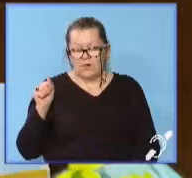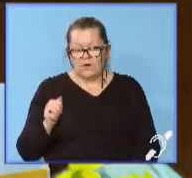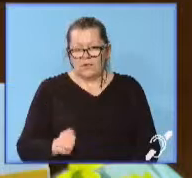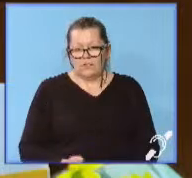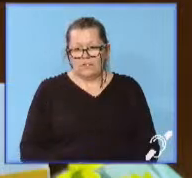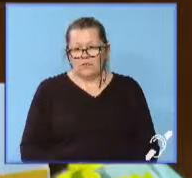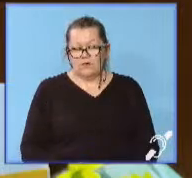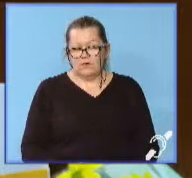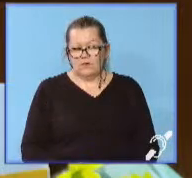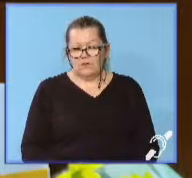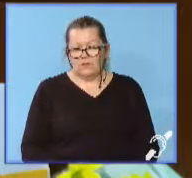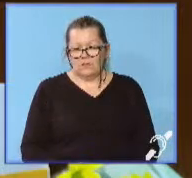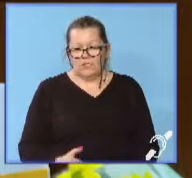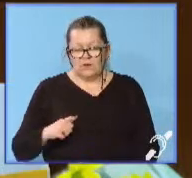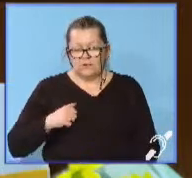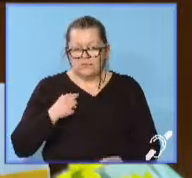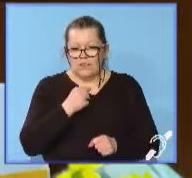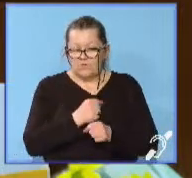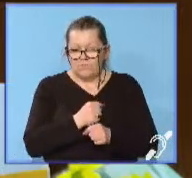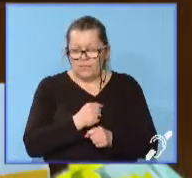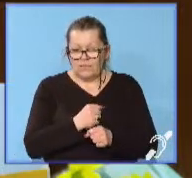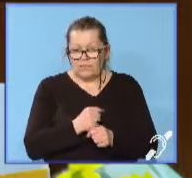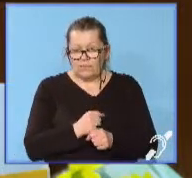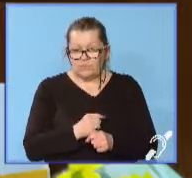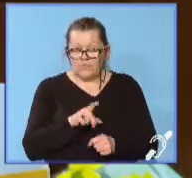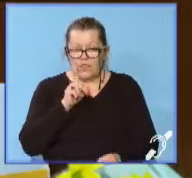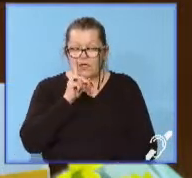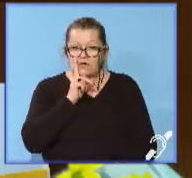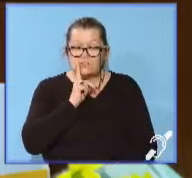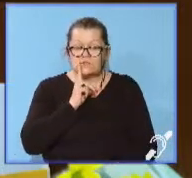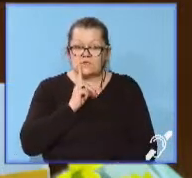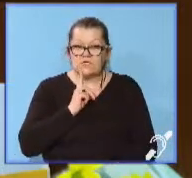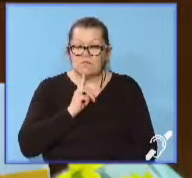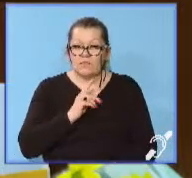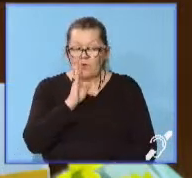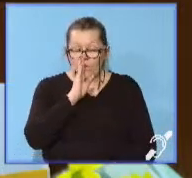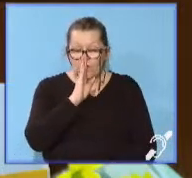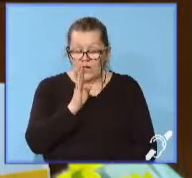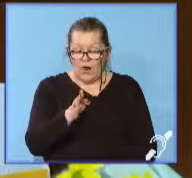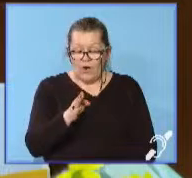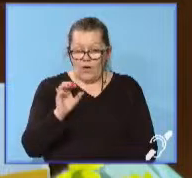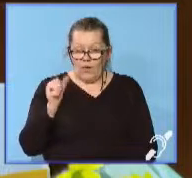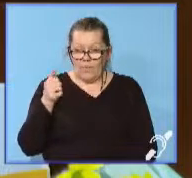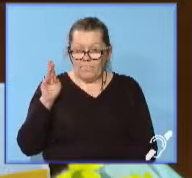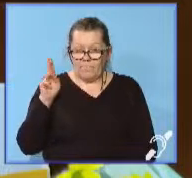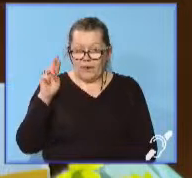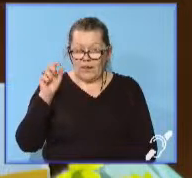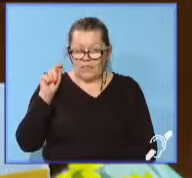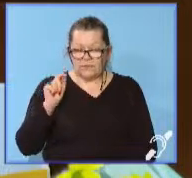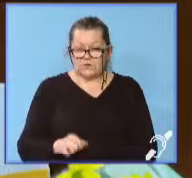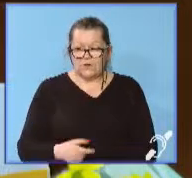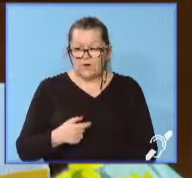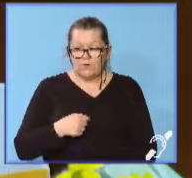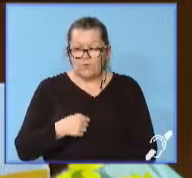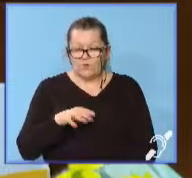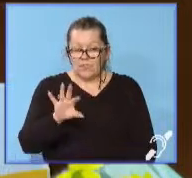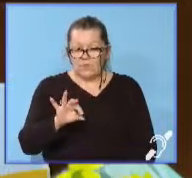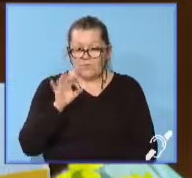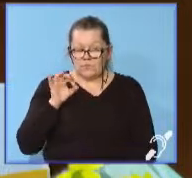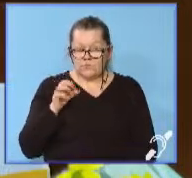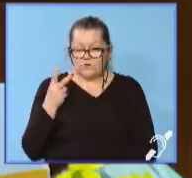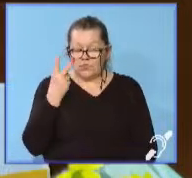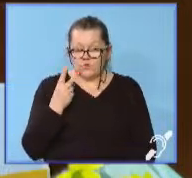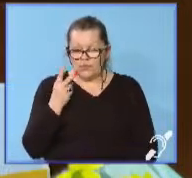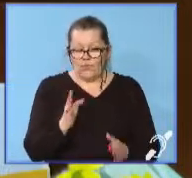realizată într un mod foarte clar concis și sistematic putem identifica